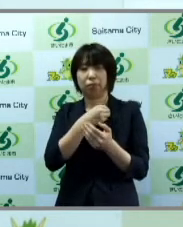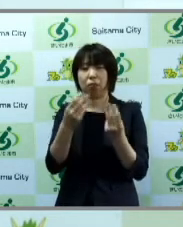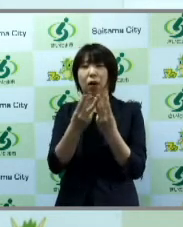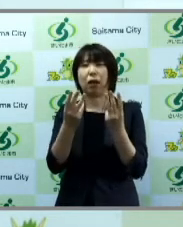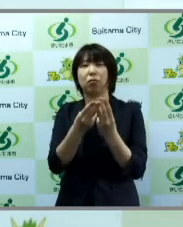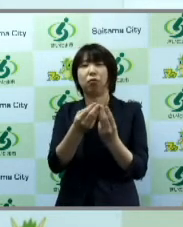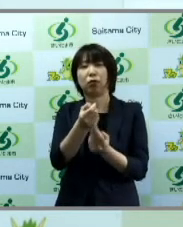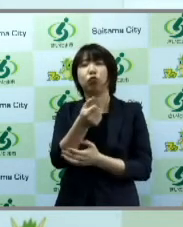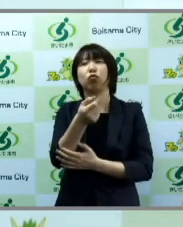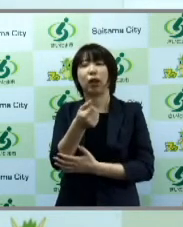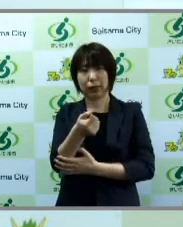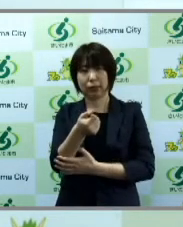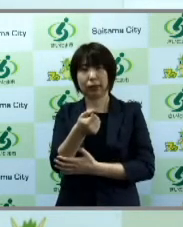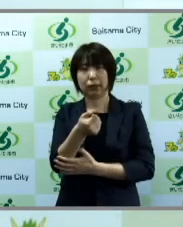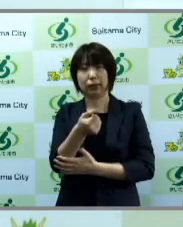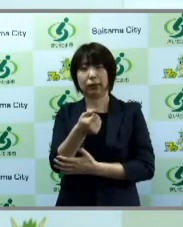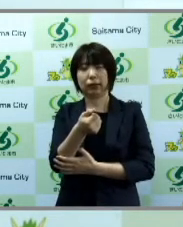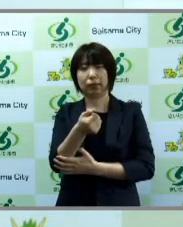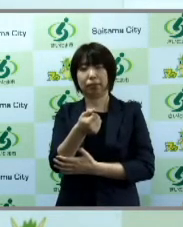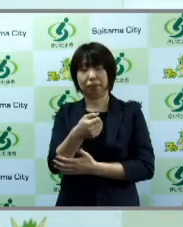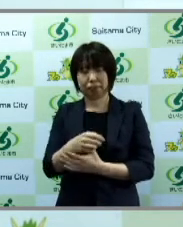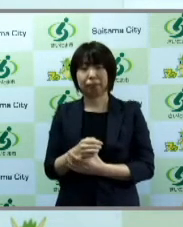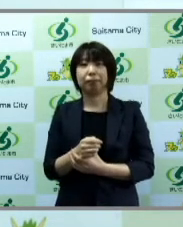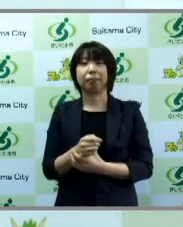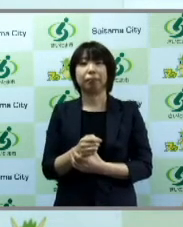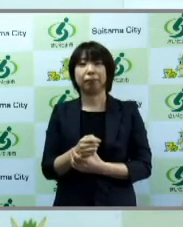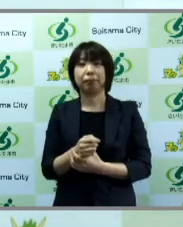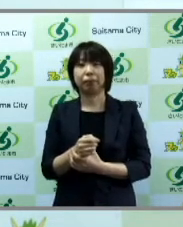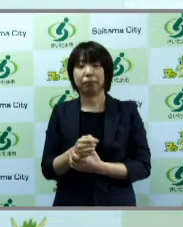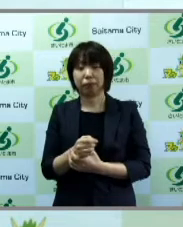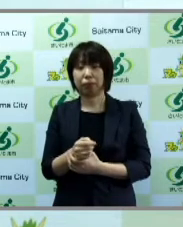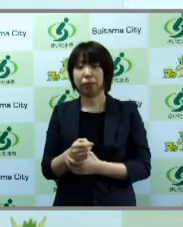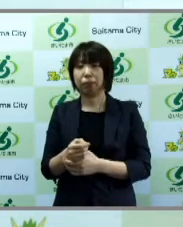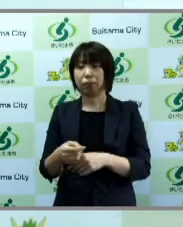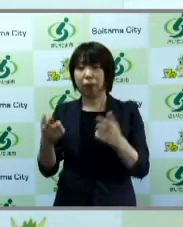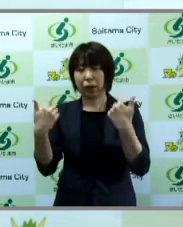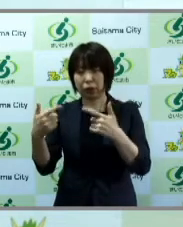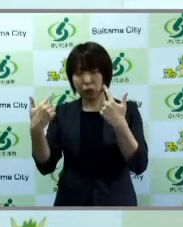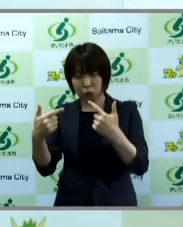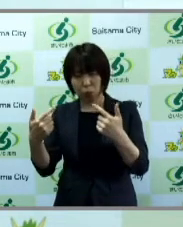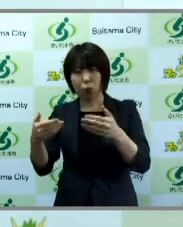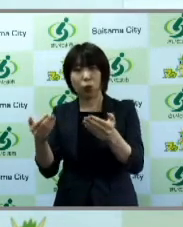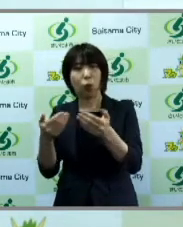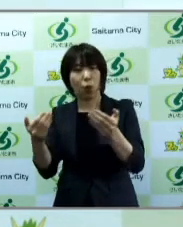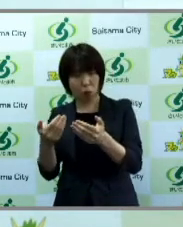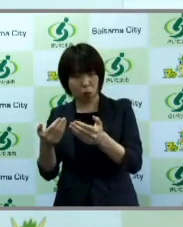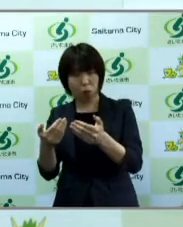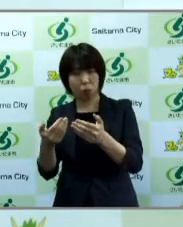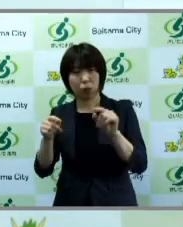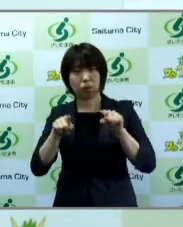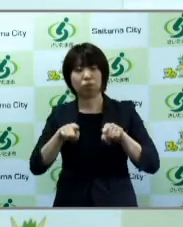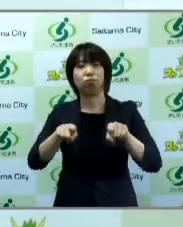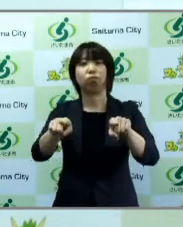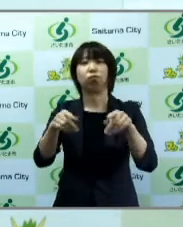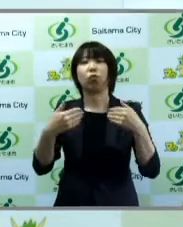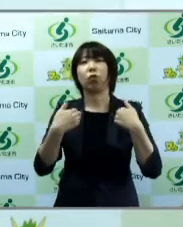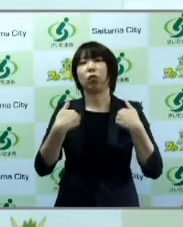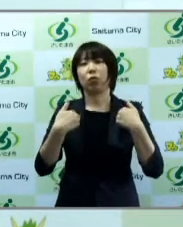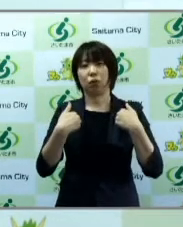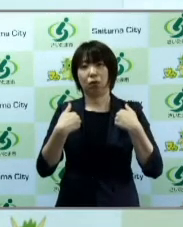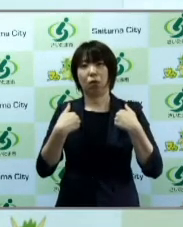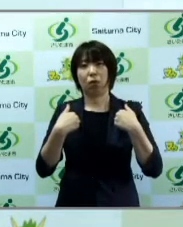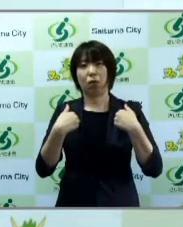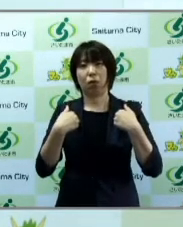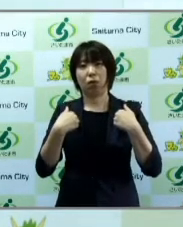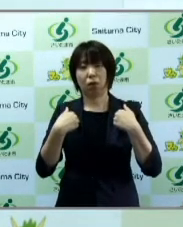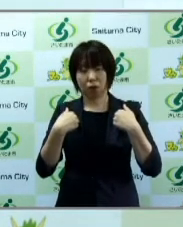員をできる限り、通常のいろんな業務もございますので、どうしてもある程度の人数はそれぞれの所管に配